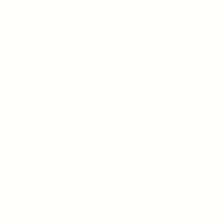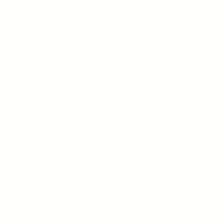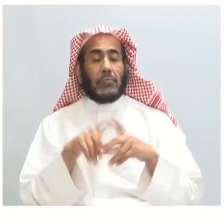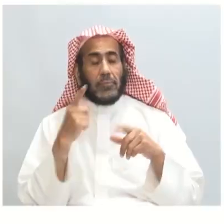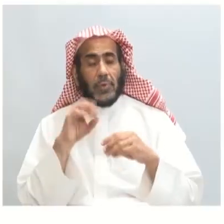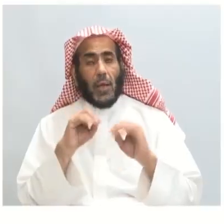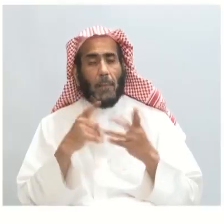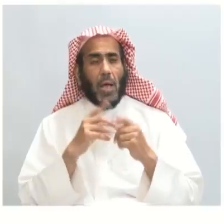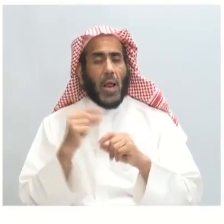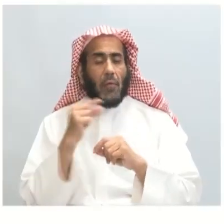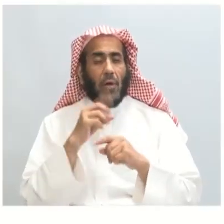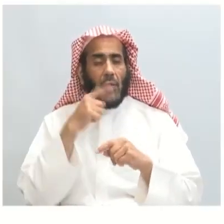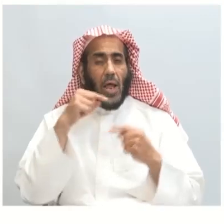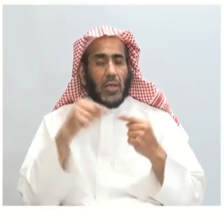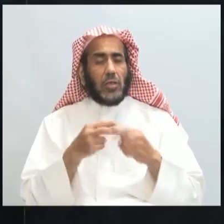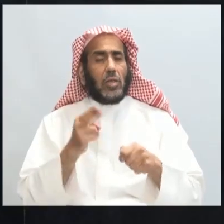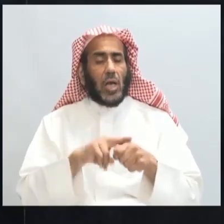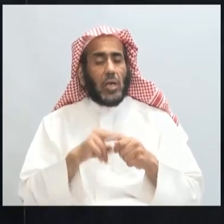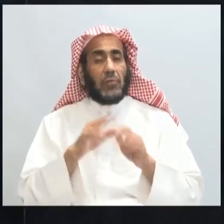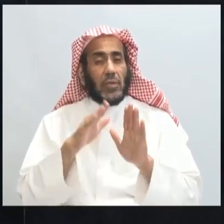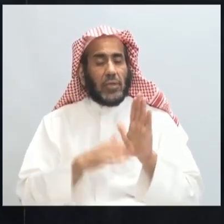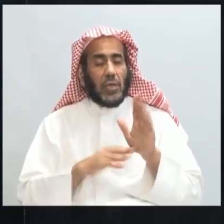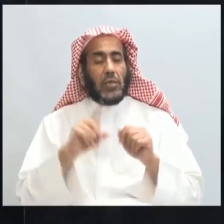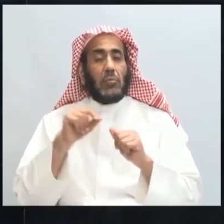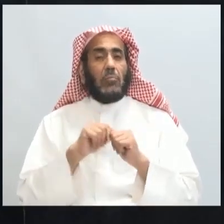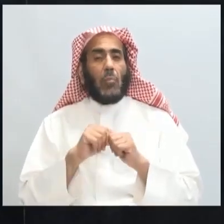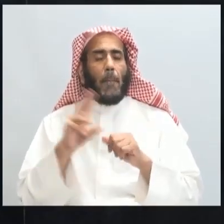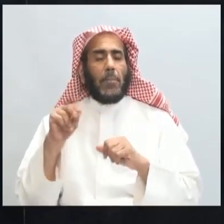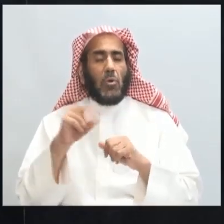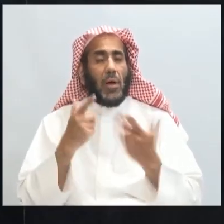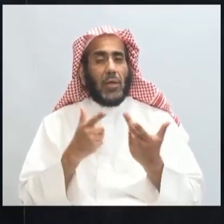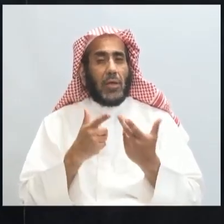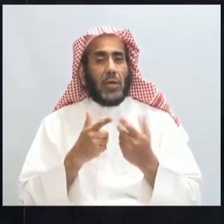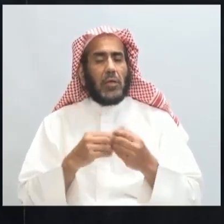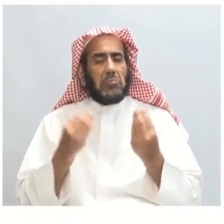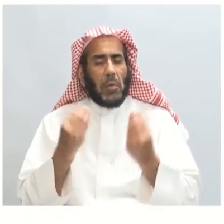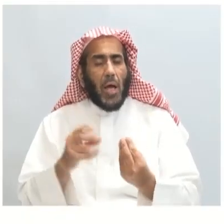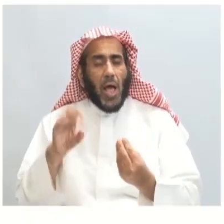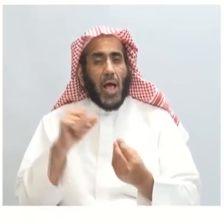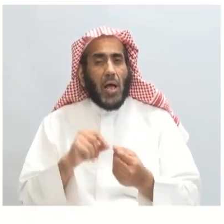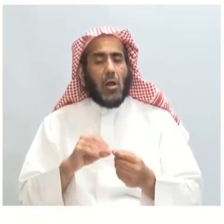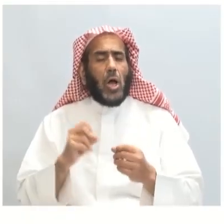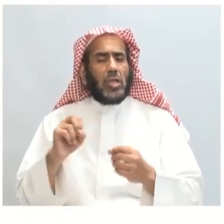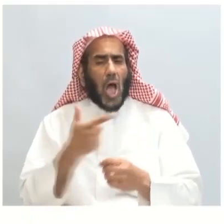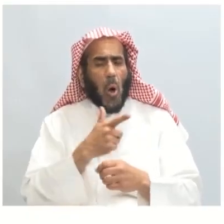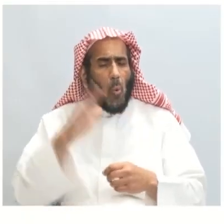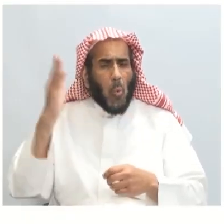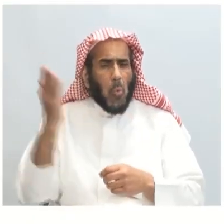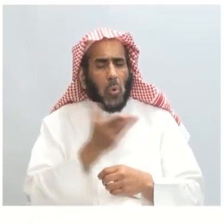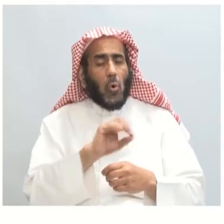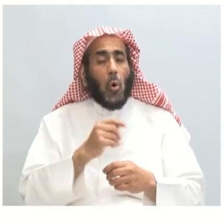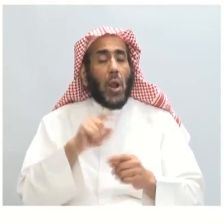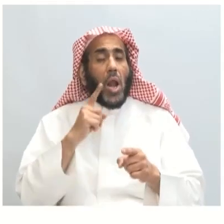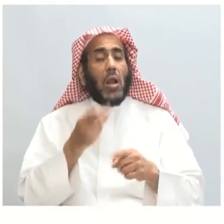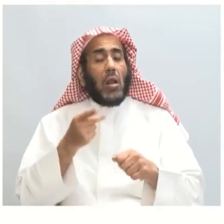اذا ما هي الالفاظ التي تكررت في نصي احسنتم مثل ماذا تمهل التهور وما